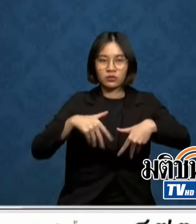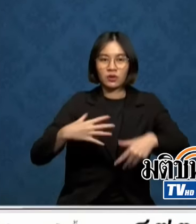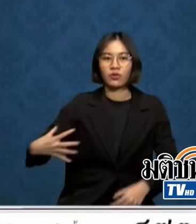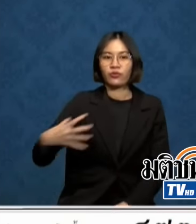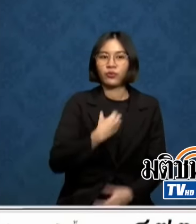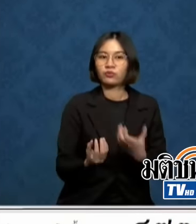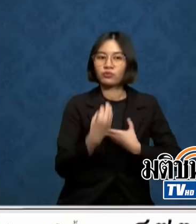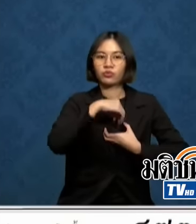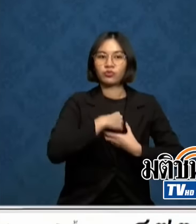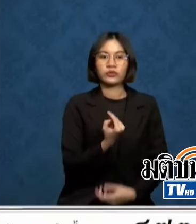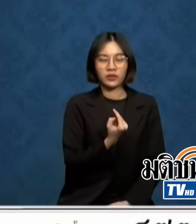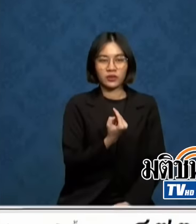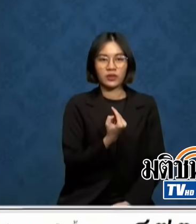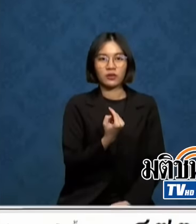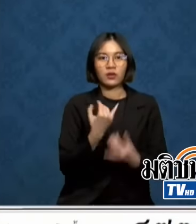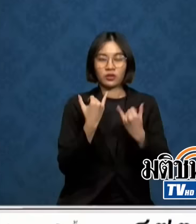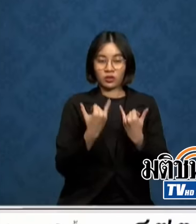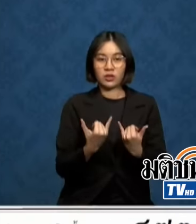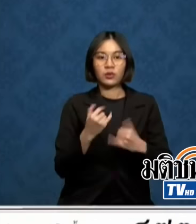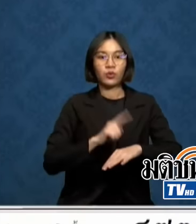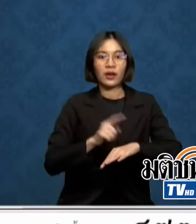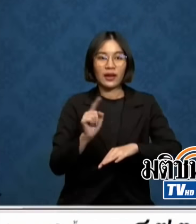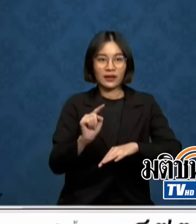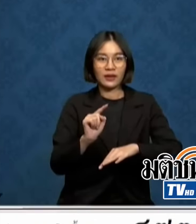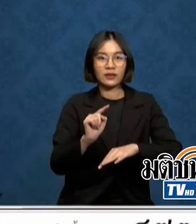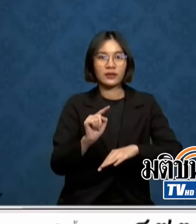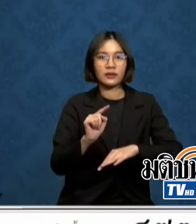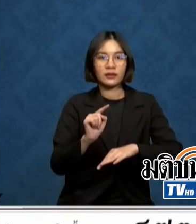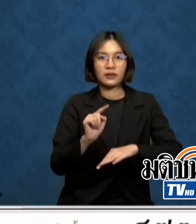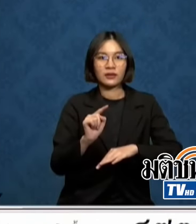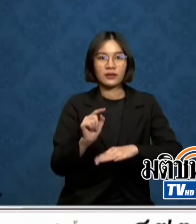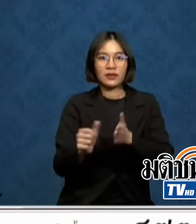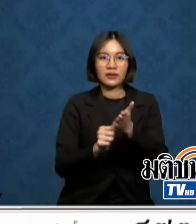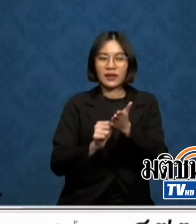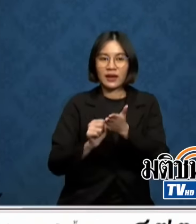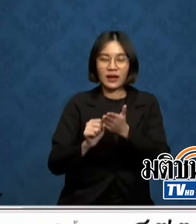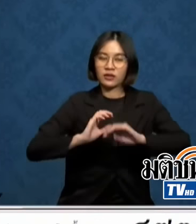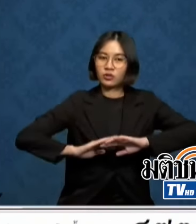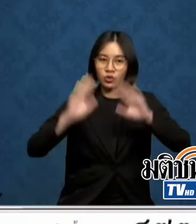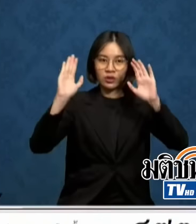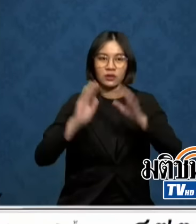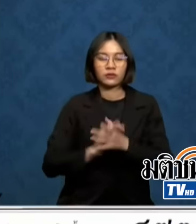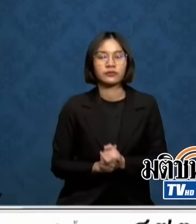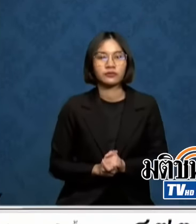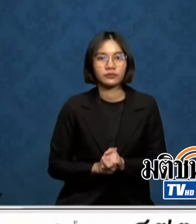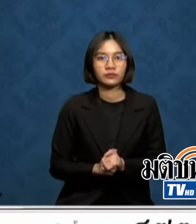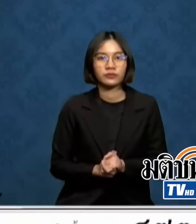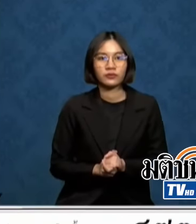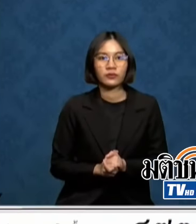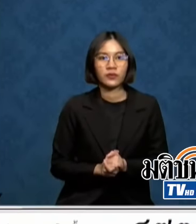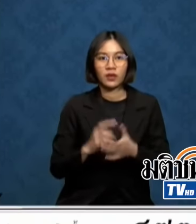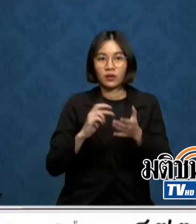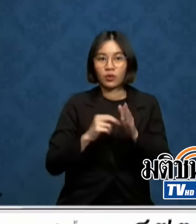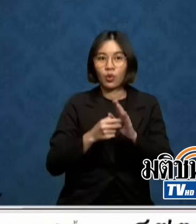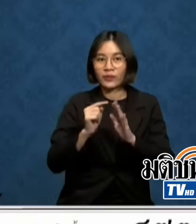ตนเองจะได้ถึงเวลาที่จะได้สะสางกันเสียทีอย่างน้อยนี่